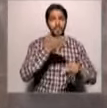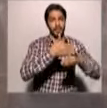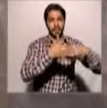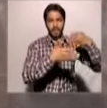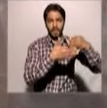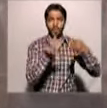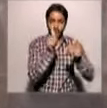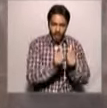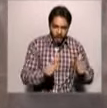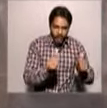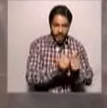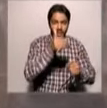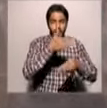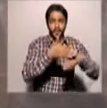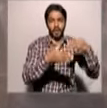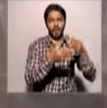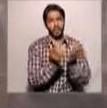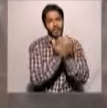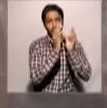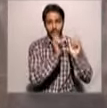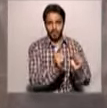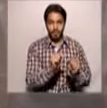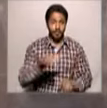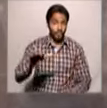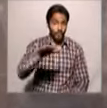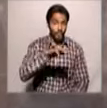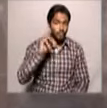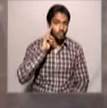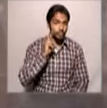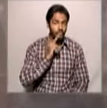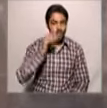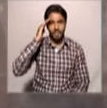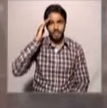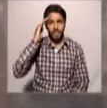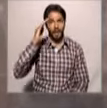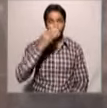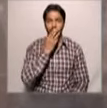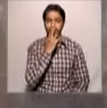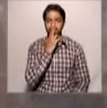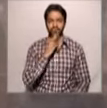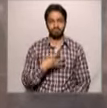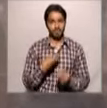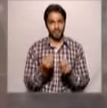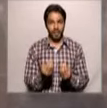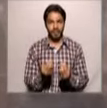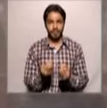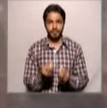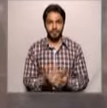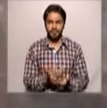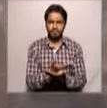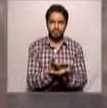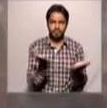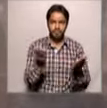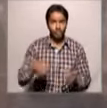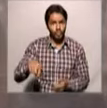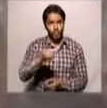فتحية طيبة مني ومن أسرة القناة للمشاهدين الكرام ولمن معنا من المؤدين